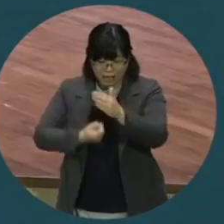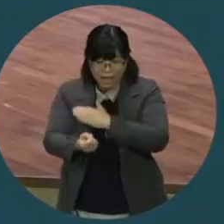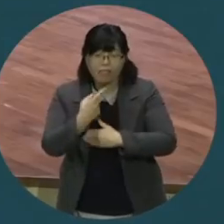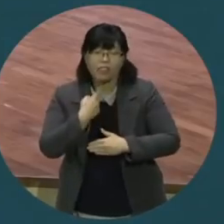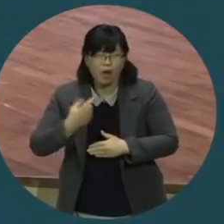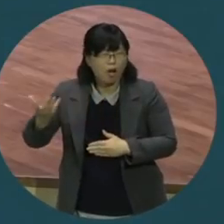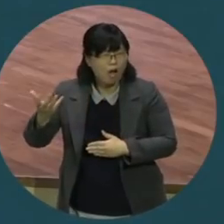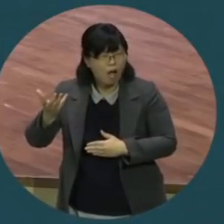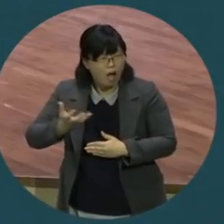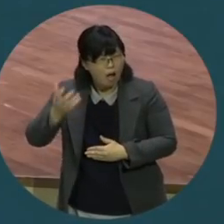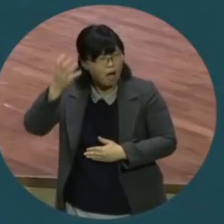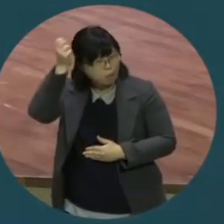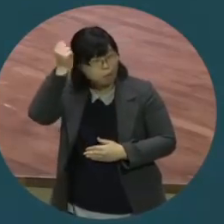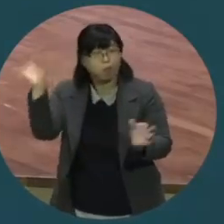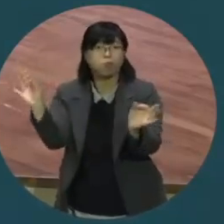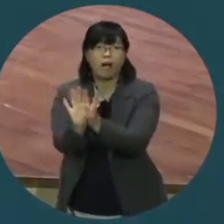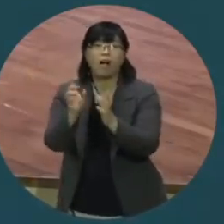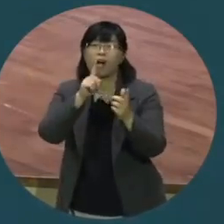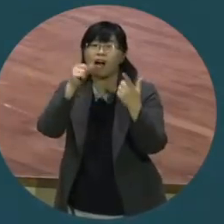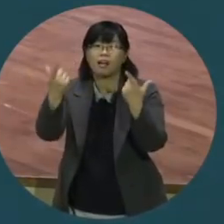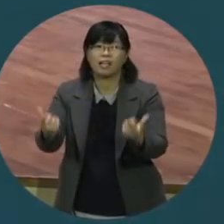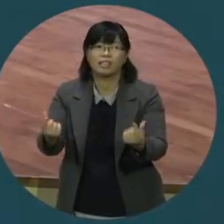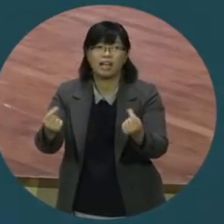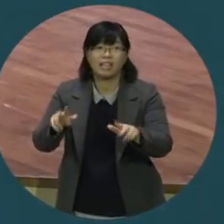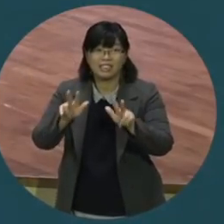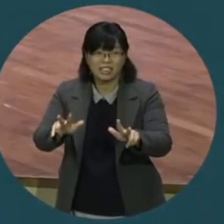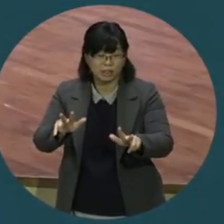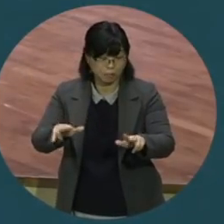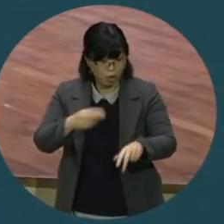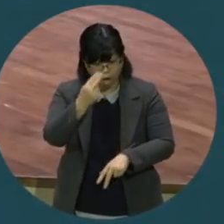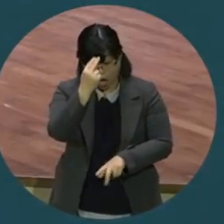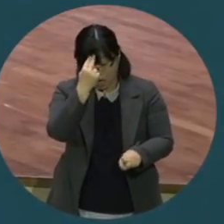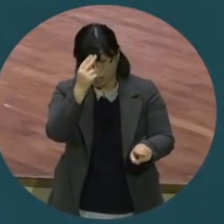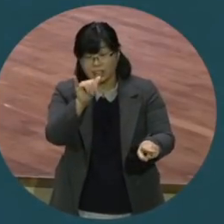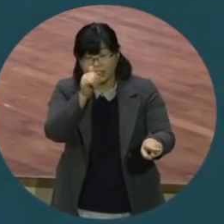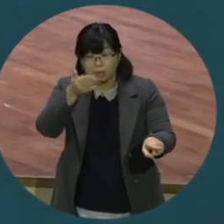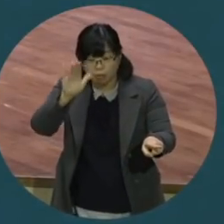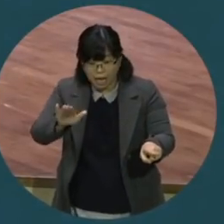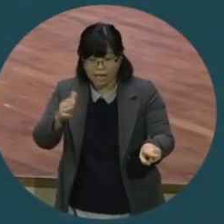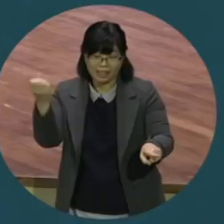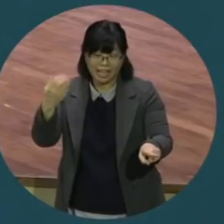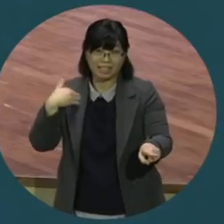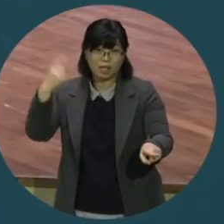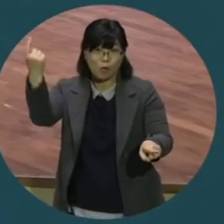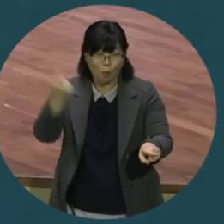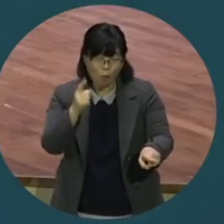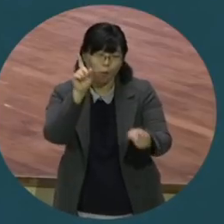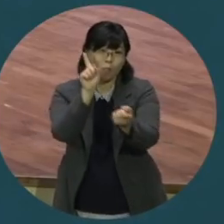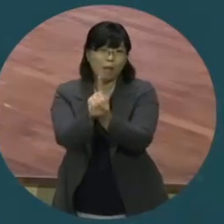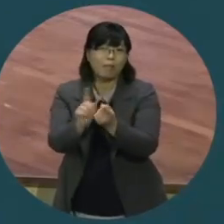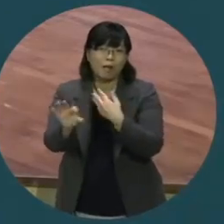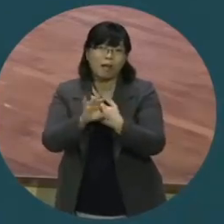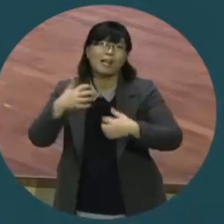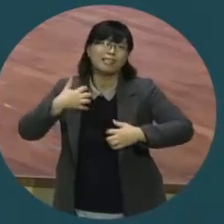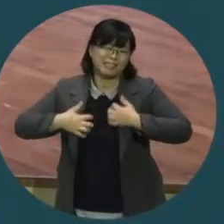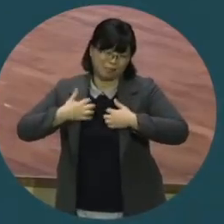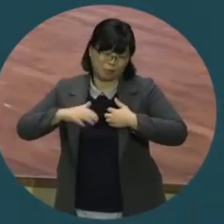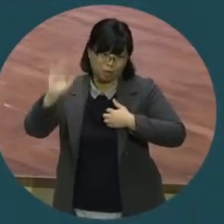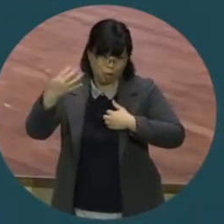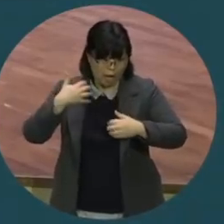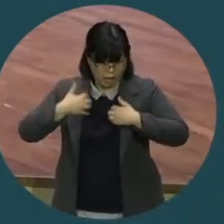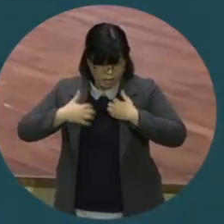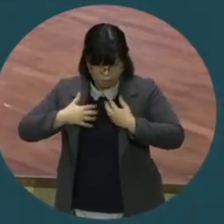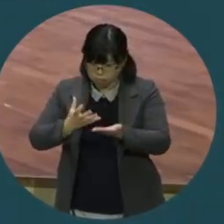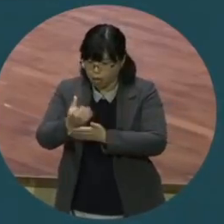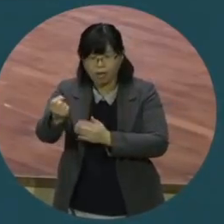아니하느니라. 지금은 너희가 근심하나 내가 다시 너희를 보리니 너희 마음이 기쁠 것이요 너희 기쁨을 빼앗을 자가